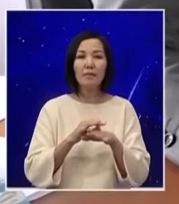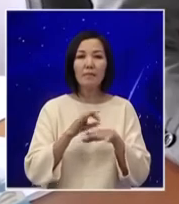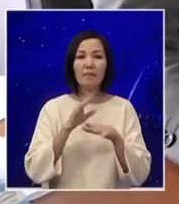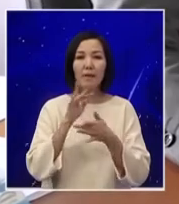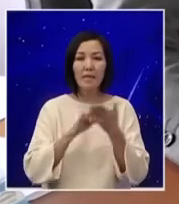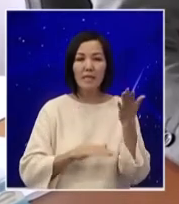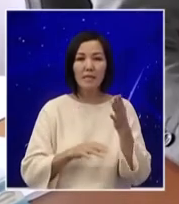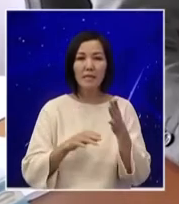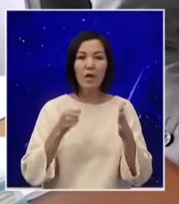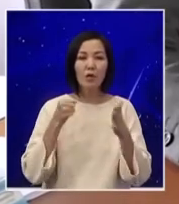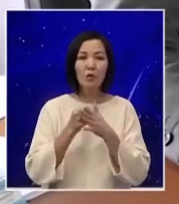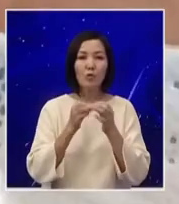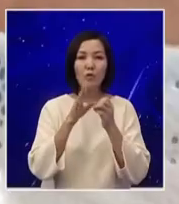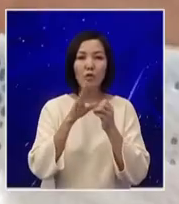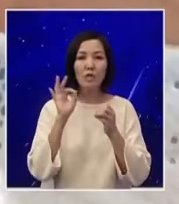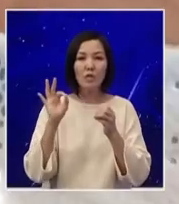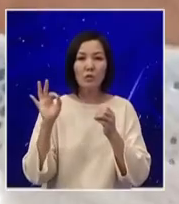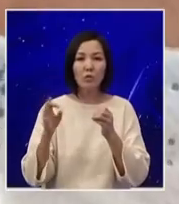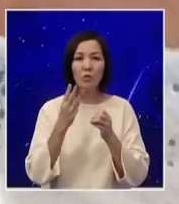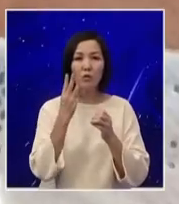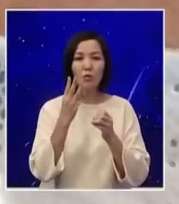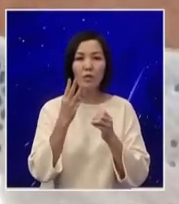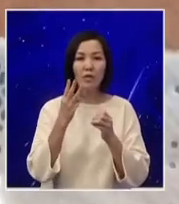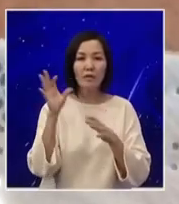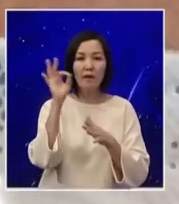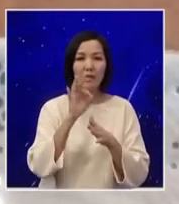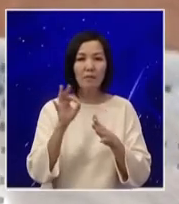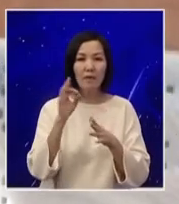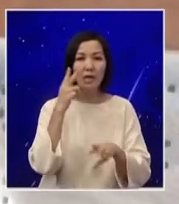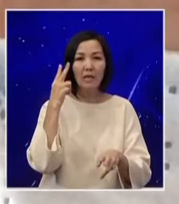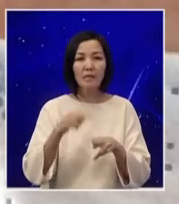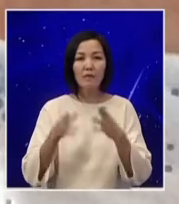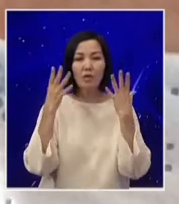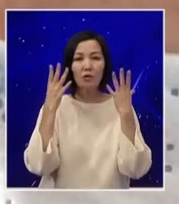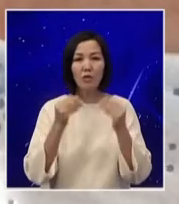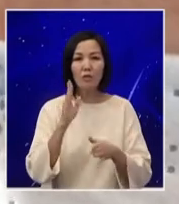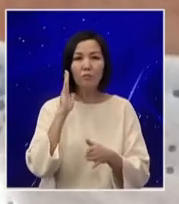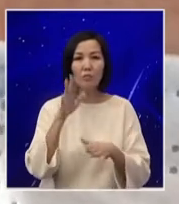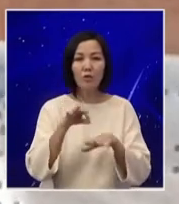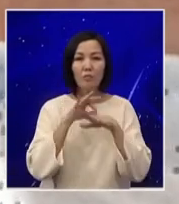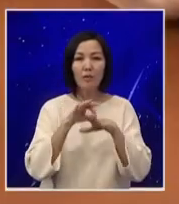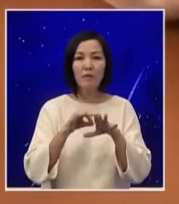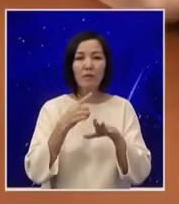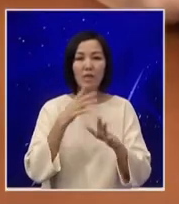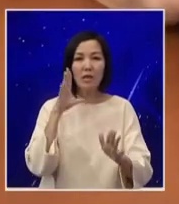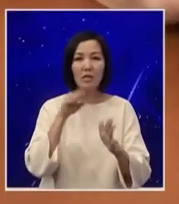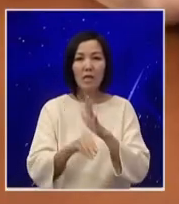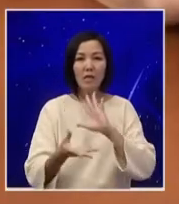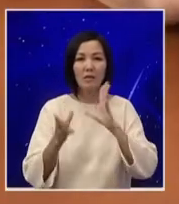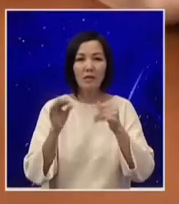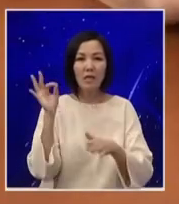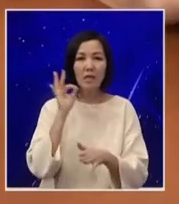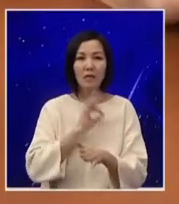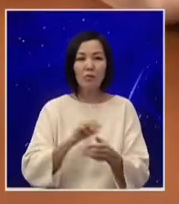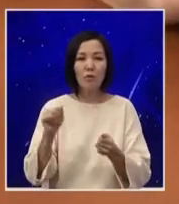и пробиться до 14 00 часов в 3 октября завершающий день будет проведена также голосование с